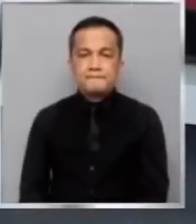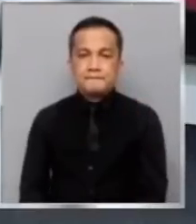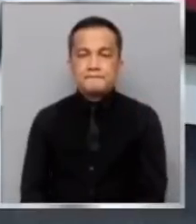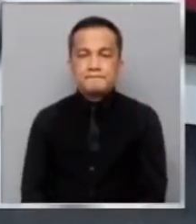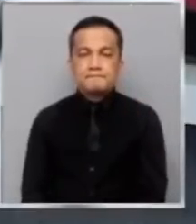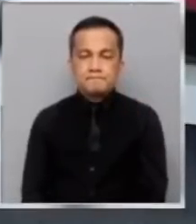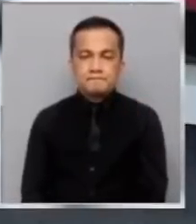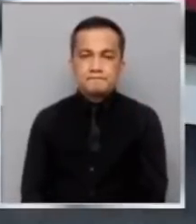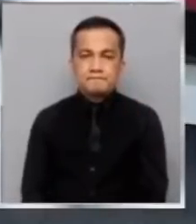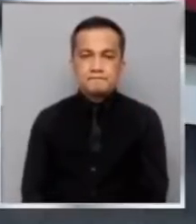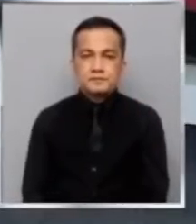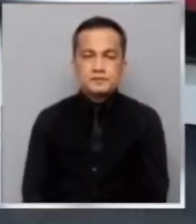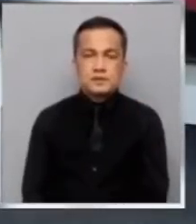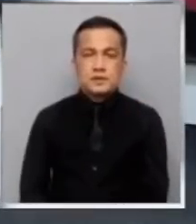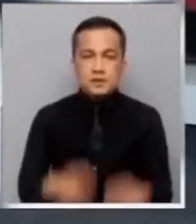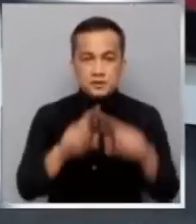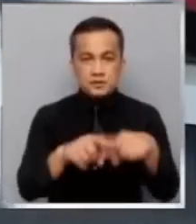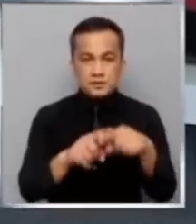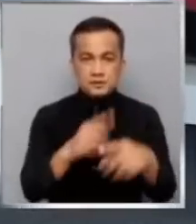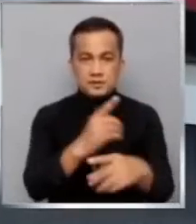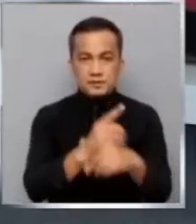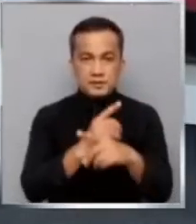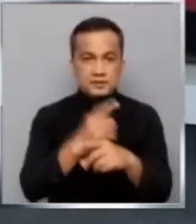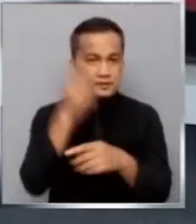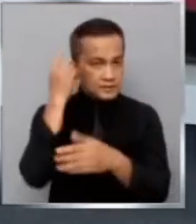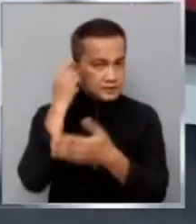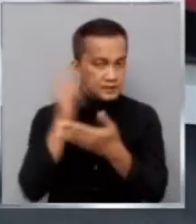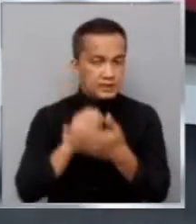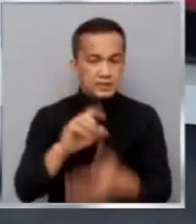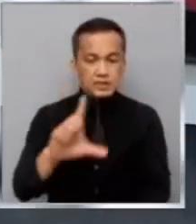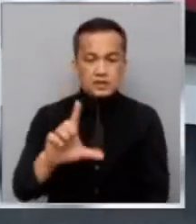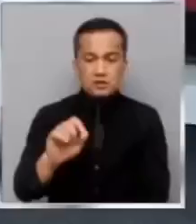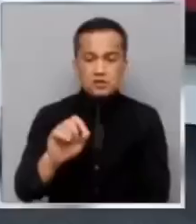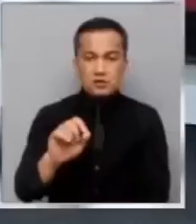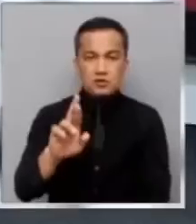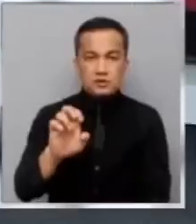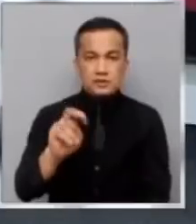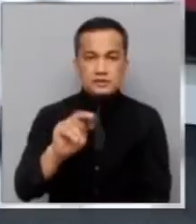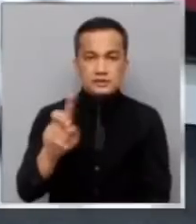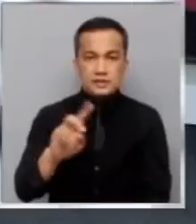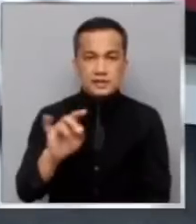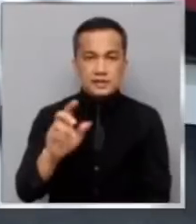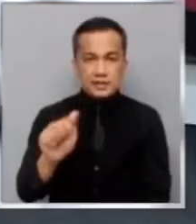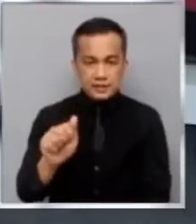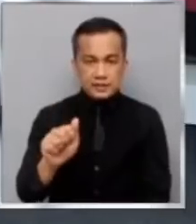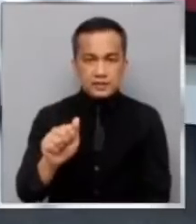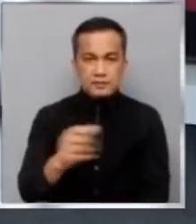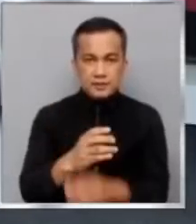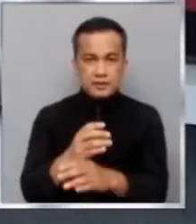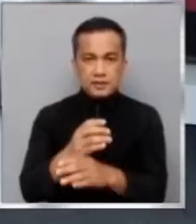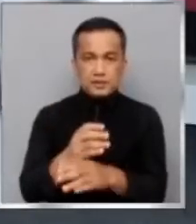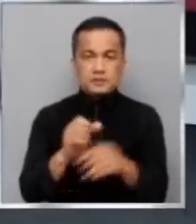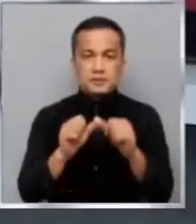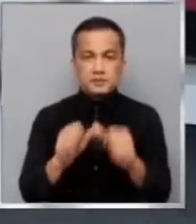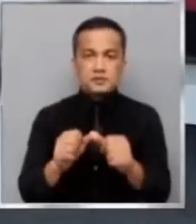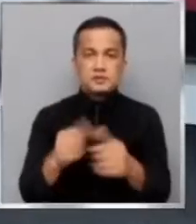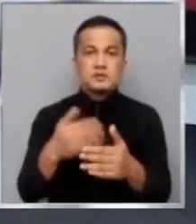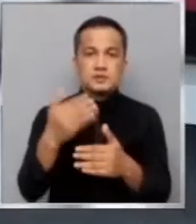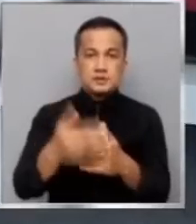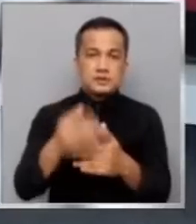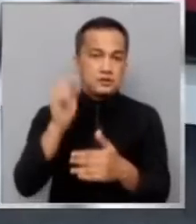Umaasa si Defense Secretary Delphine Lorenzana na pangangalagaan at ipagpapatuloy ng susunod na administrasyon